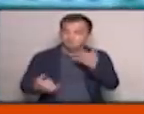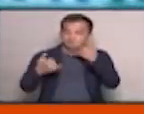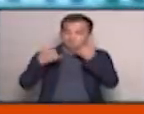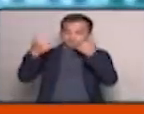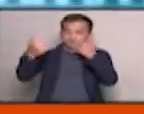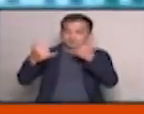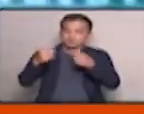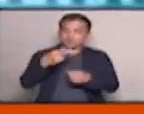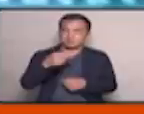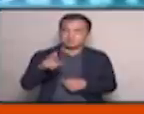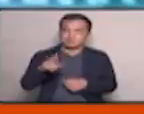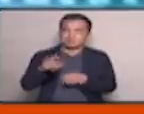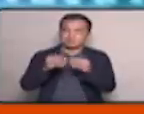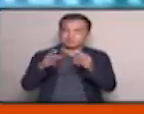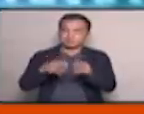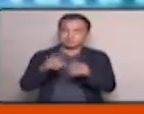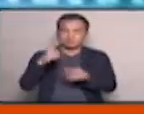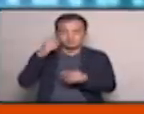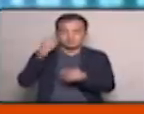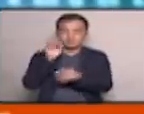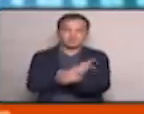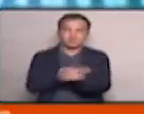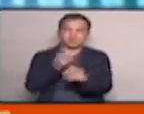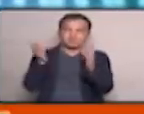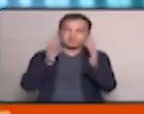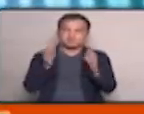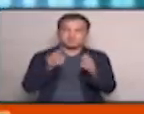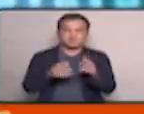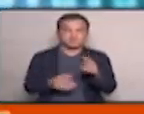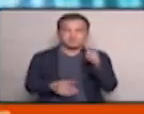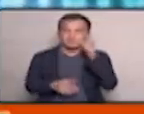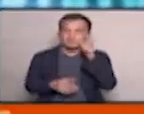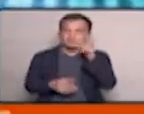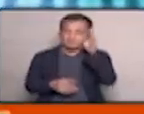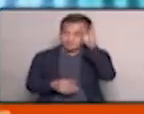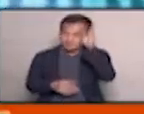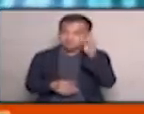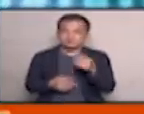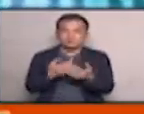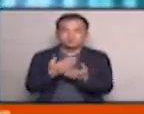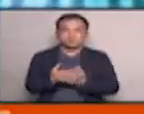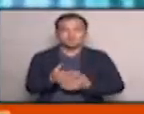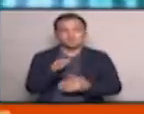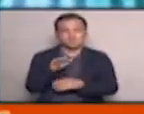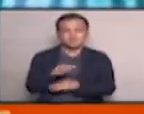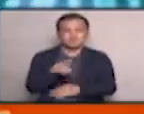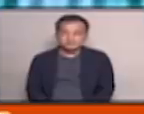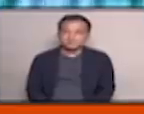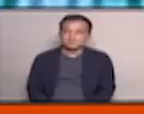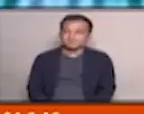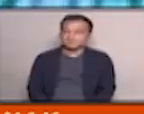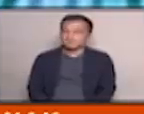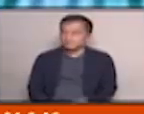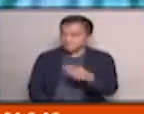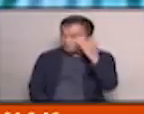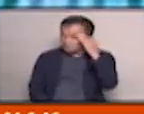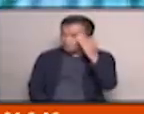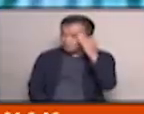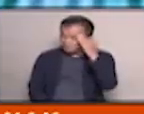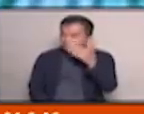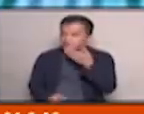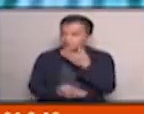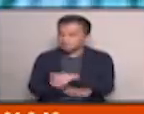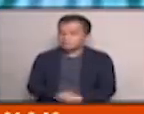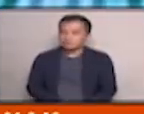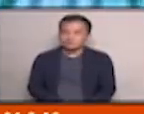ang HR Manager ng Dream Force Manpower Services, si Ms. Lyca Beltran. Magandang tanghali po, Ms. Beltran. Hello, sir. Good